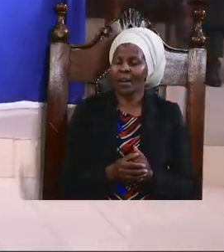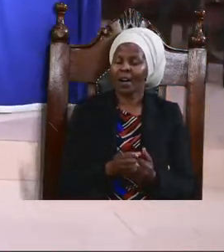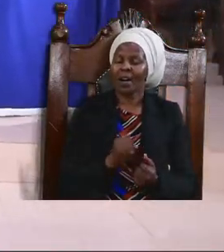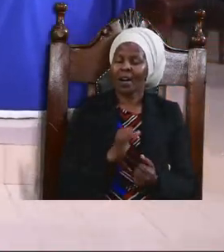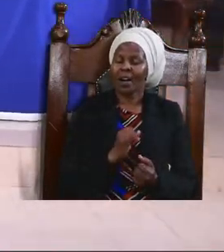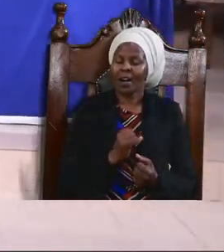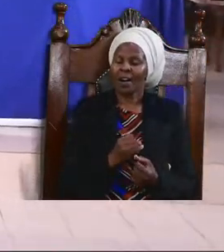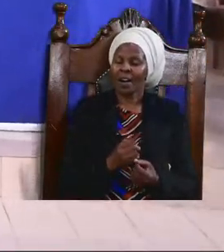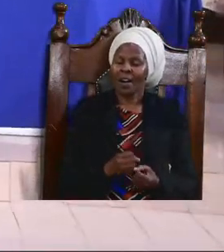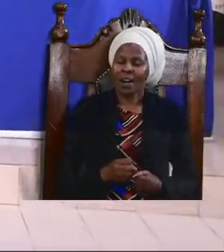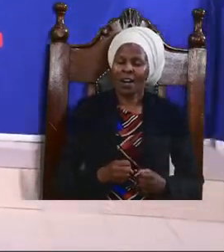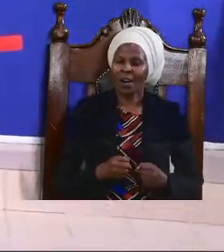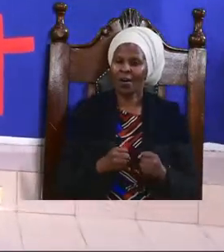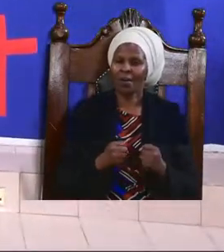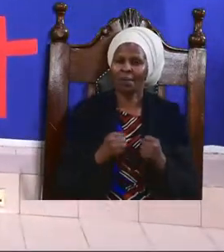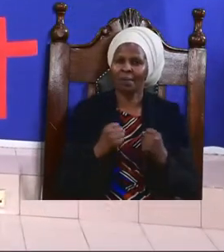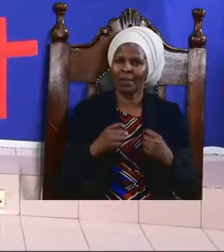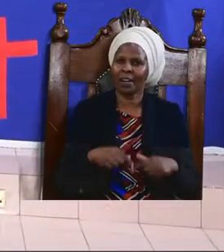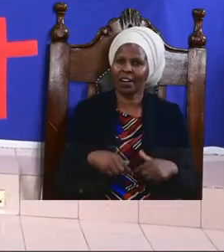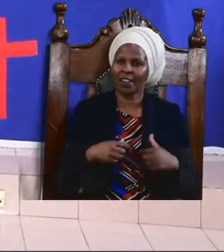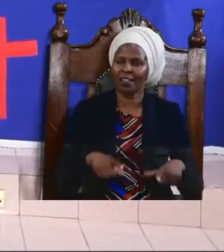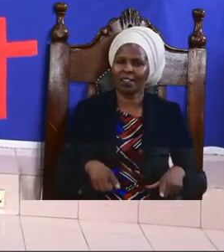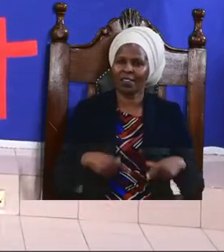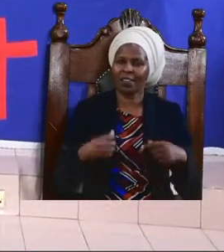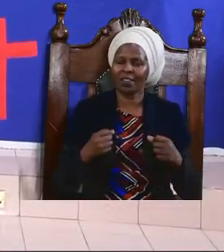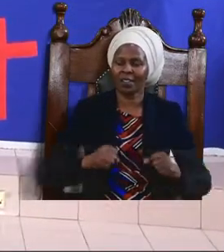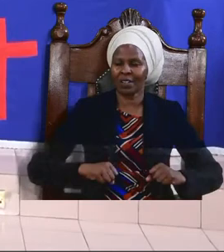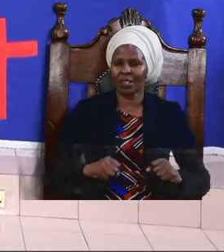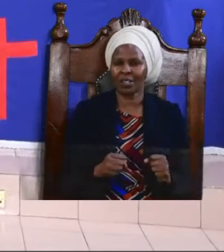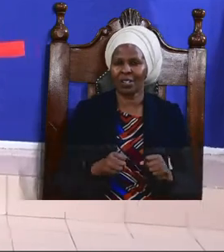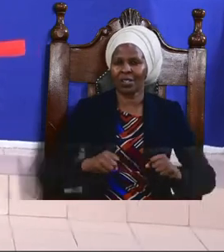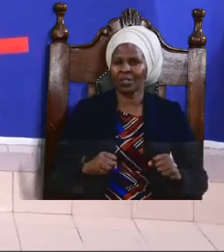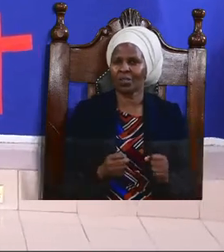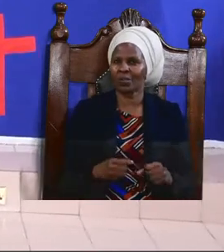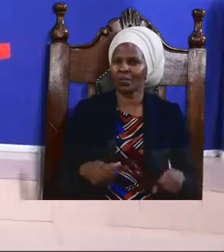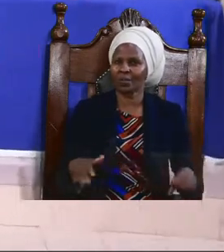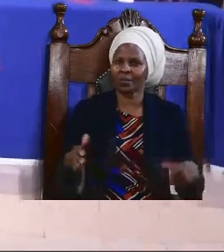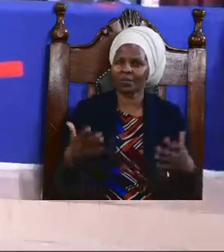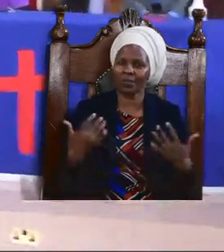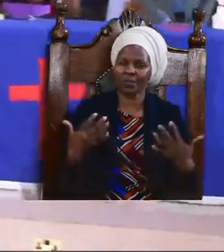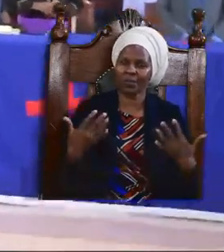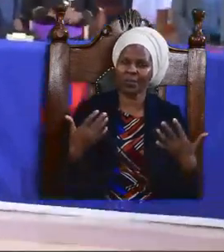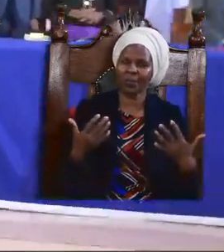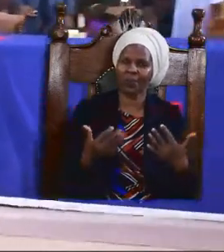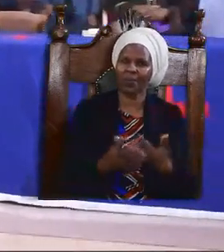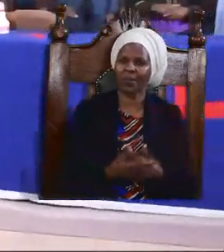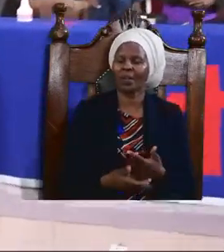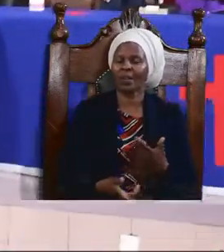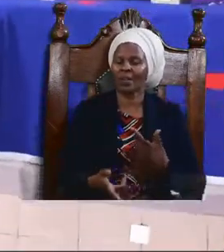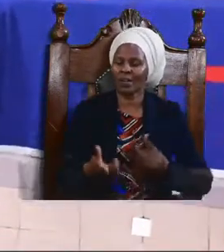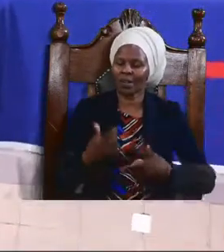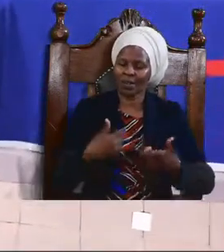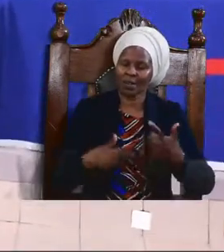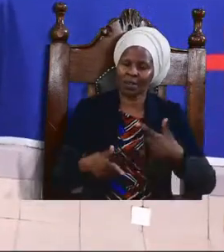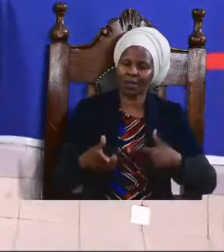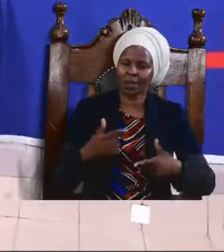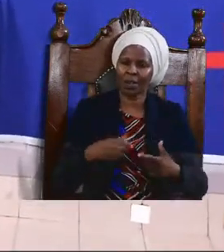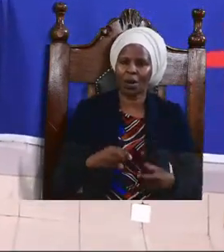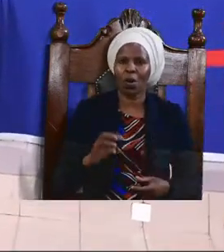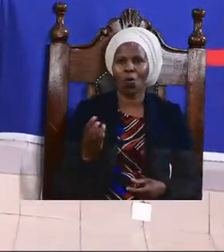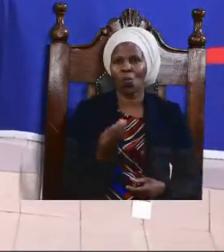nina uzima, furaha daima.